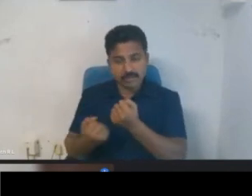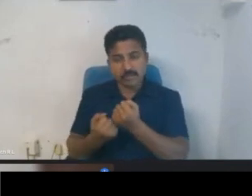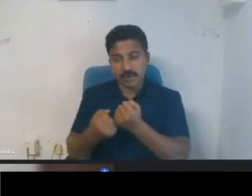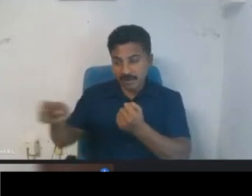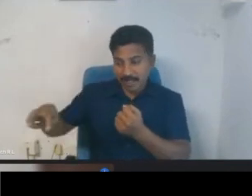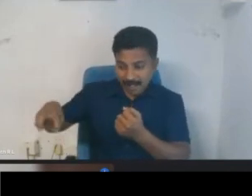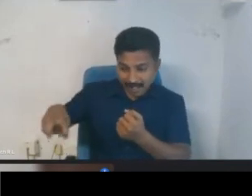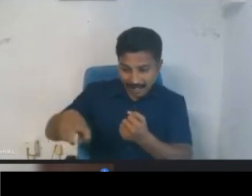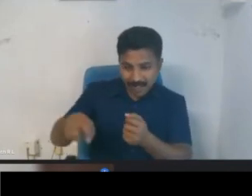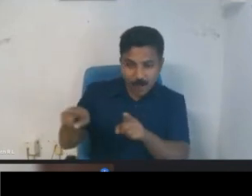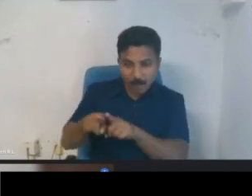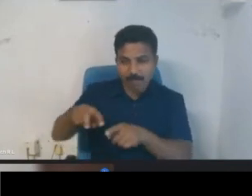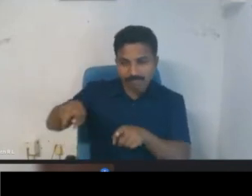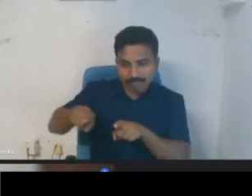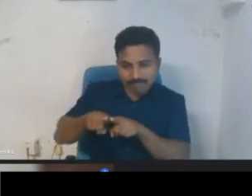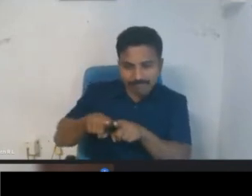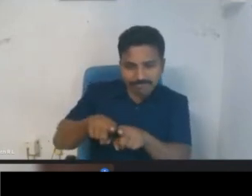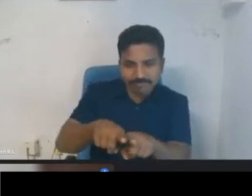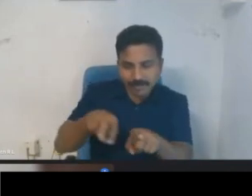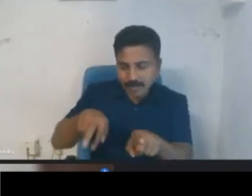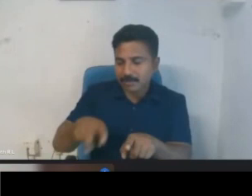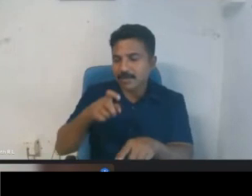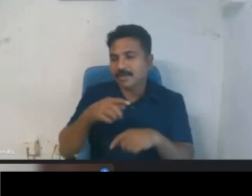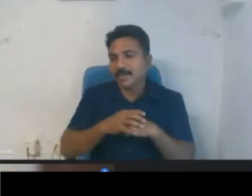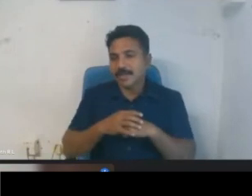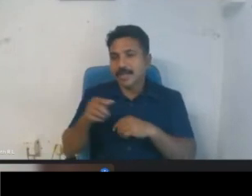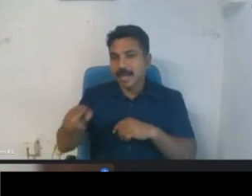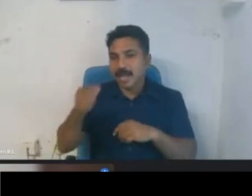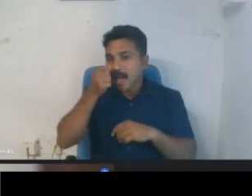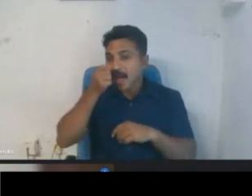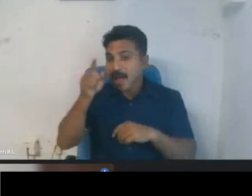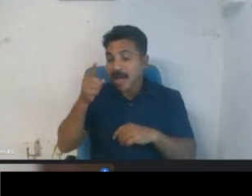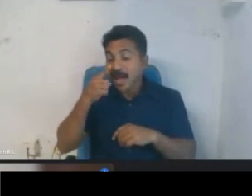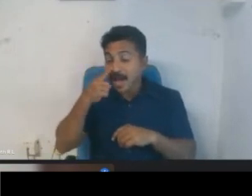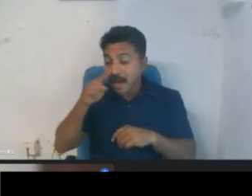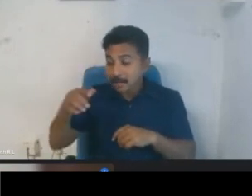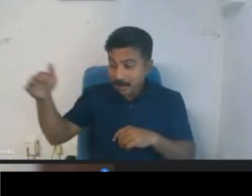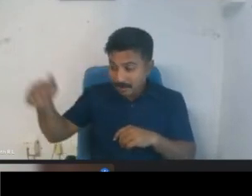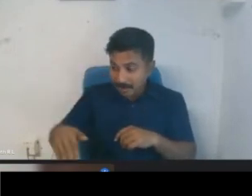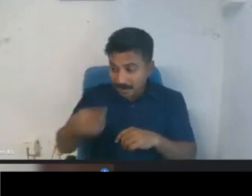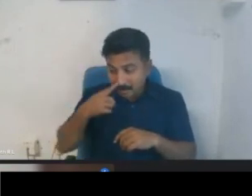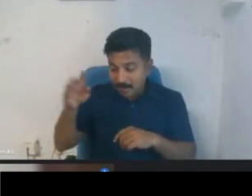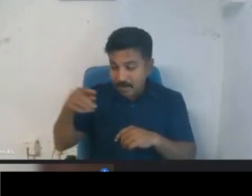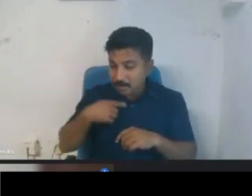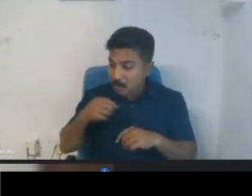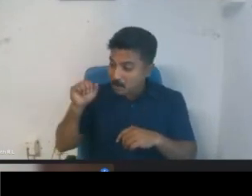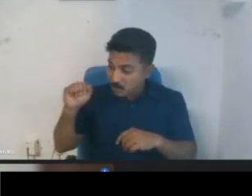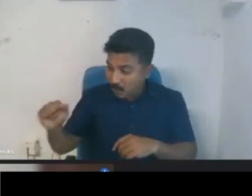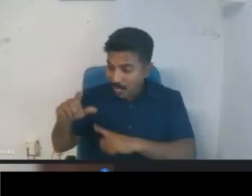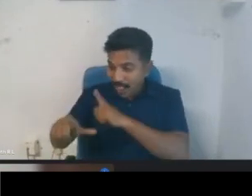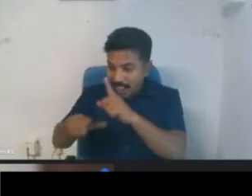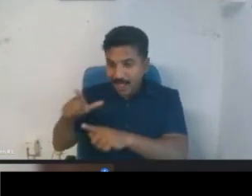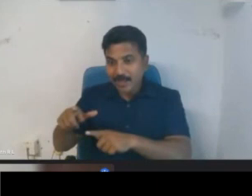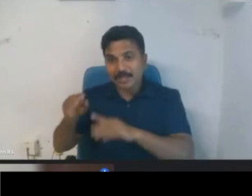കൃത്യമായിട്ട് നടന്നു വരികയൊക്കെ ചെയ്യുമായിരുന്നു. പക്ഷെ അവന്റെ അമ്മ വരുമ്പോ പറയുന്ന കാര്യം, എന്റെ പേര് പറയുകയും ഇന്ന് കണ്ട കാര്യങ്ങൾ അവൻ അവന്റെ ഭാഷയിൽ പറഞ്ഞു